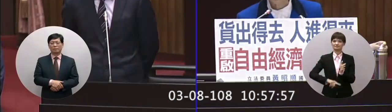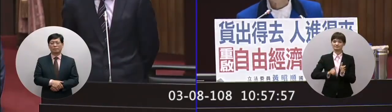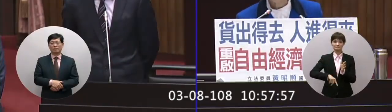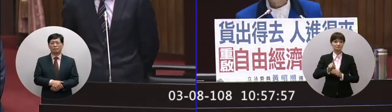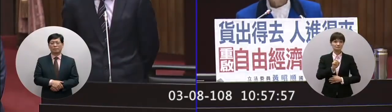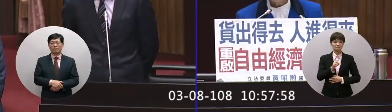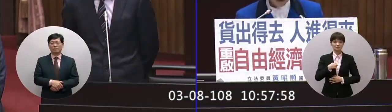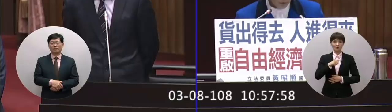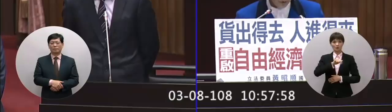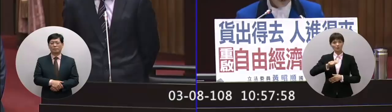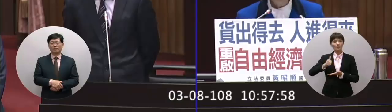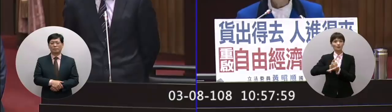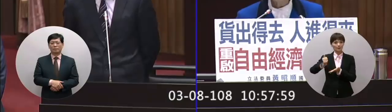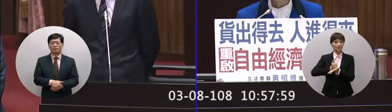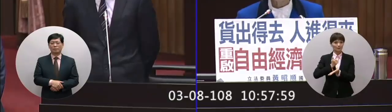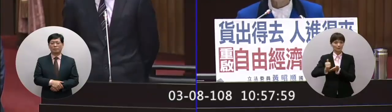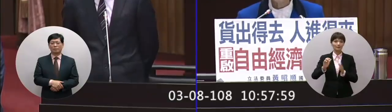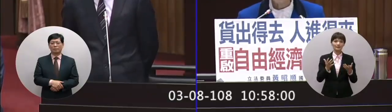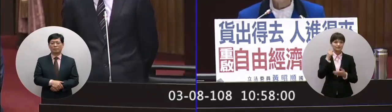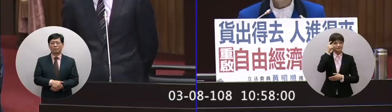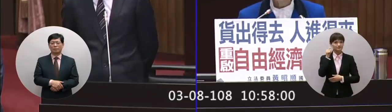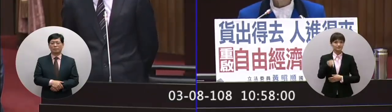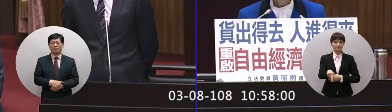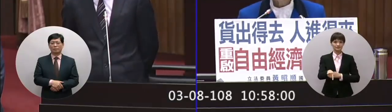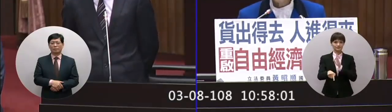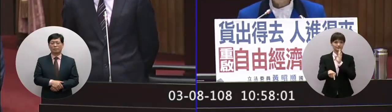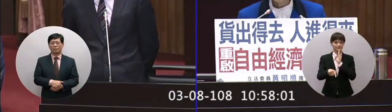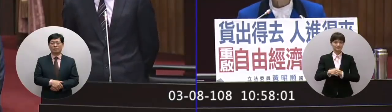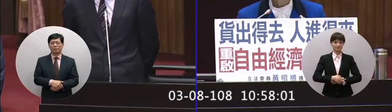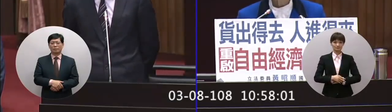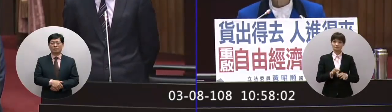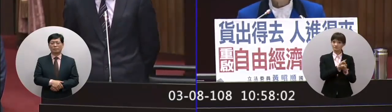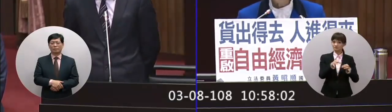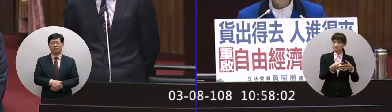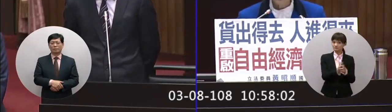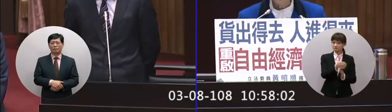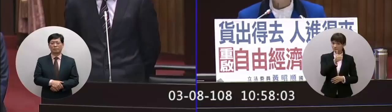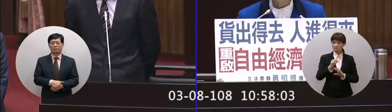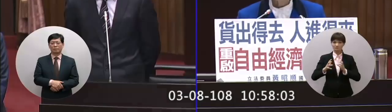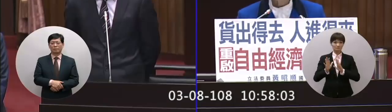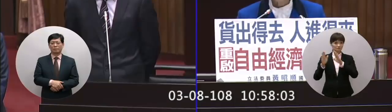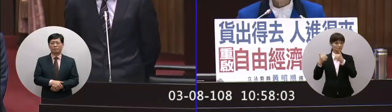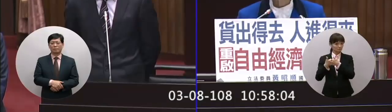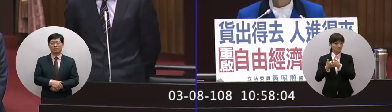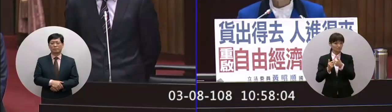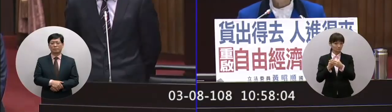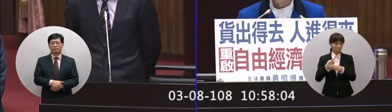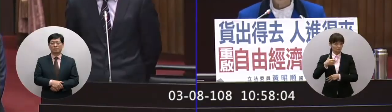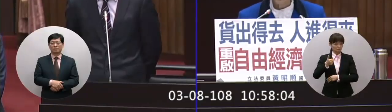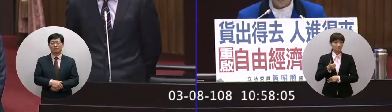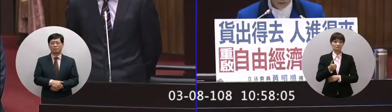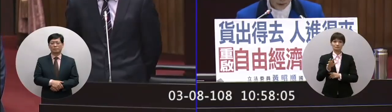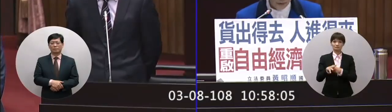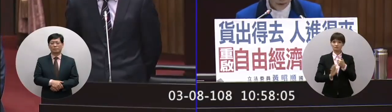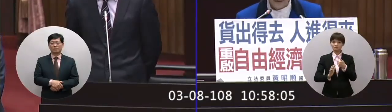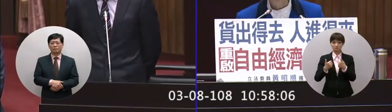的概念。这个物流的概念要怎么做？经济部长、国发会的主委以及农委会